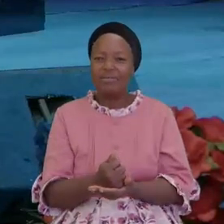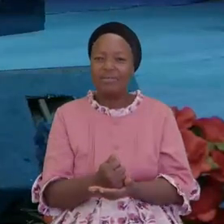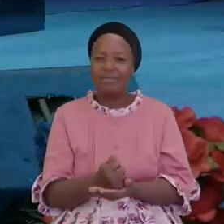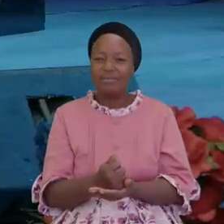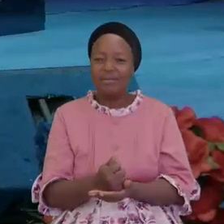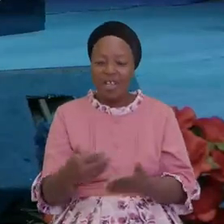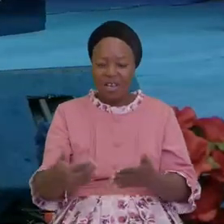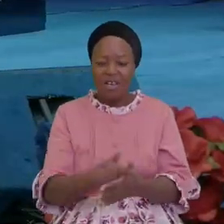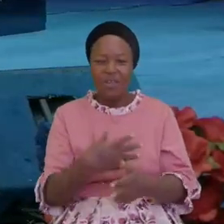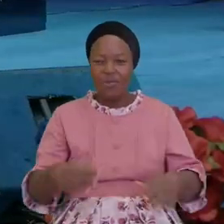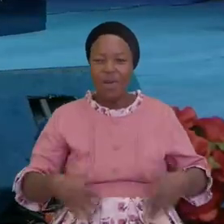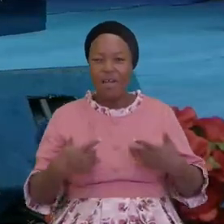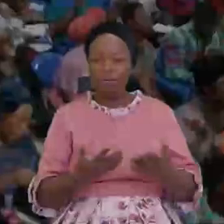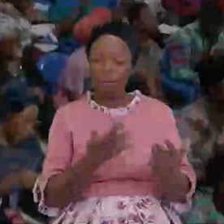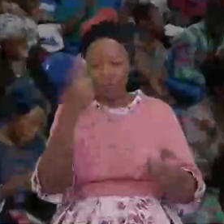Amen.